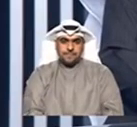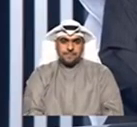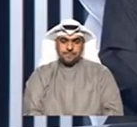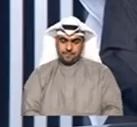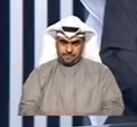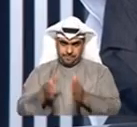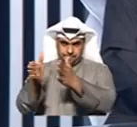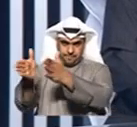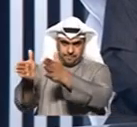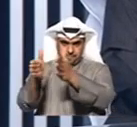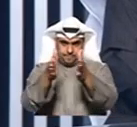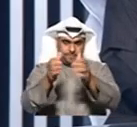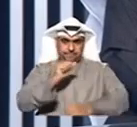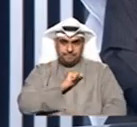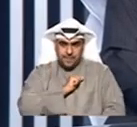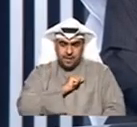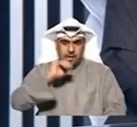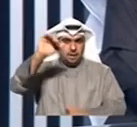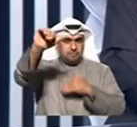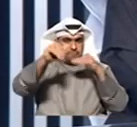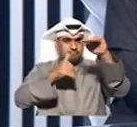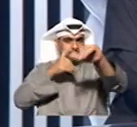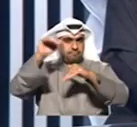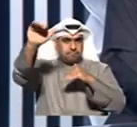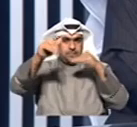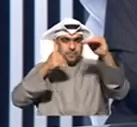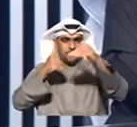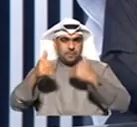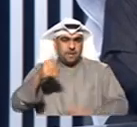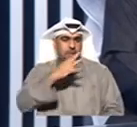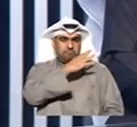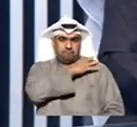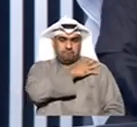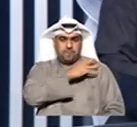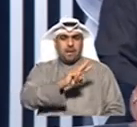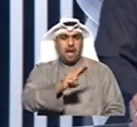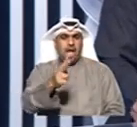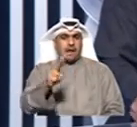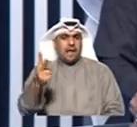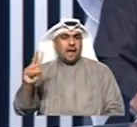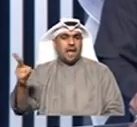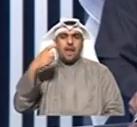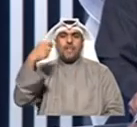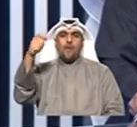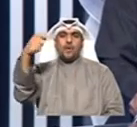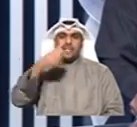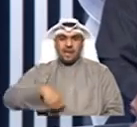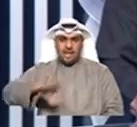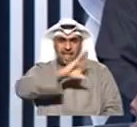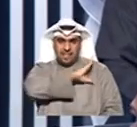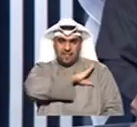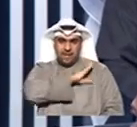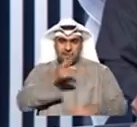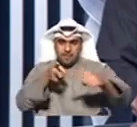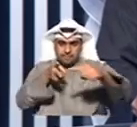وسط حضور رفيع المستوى من أعلى الرتب القيادية العسكرية في مجال الدفاع، افتتح معرض